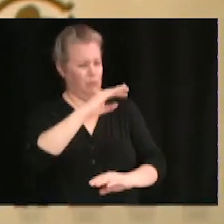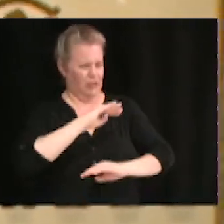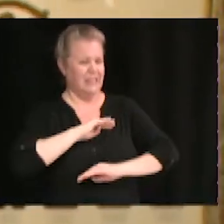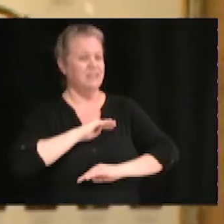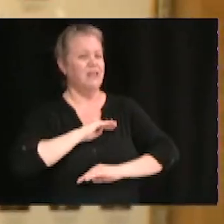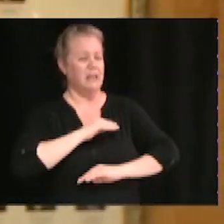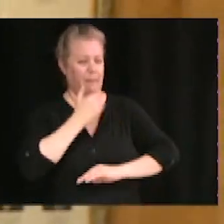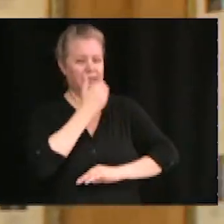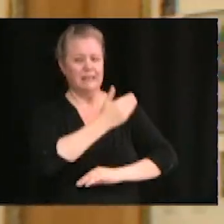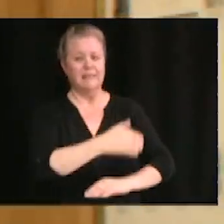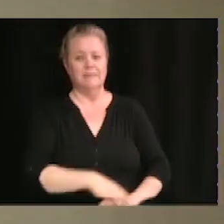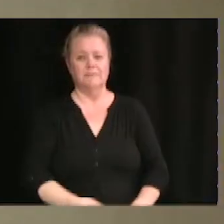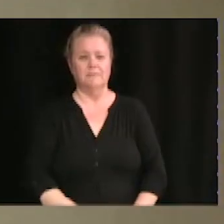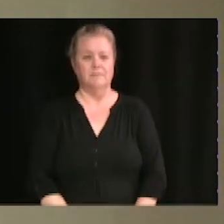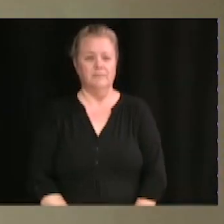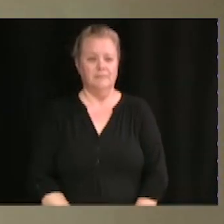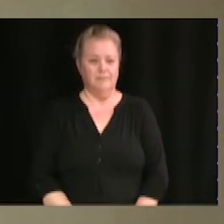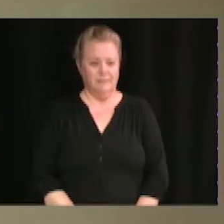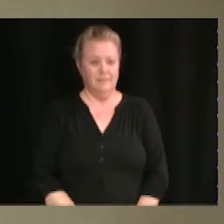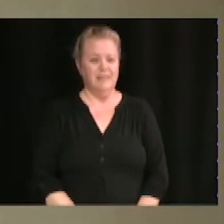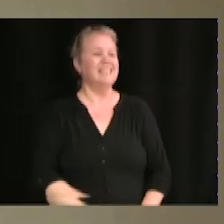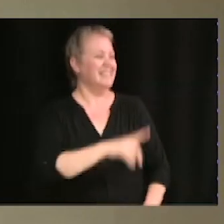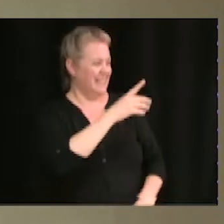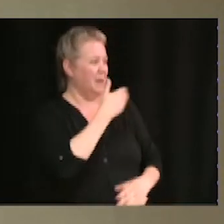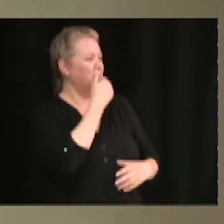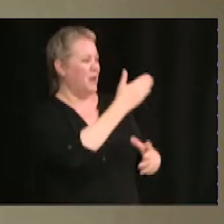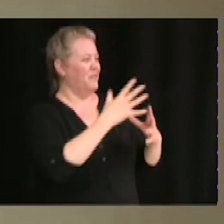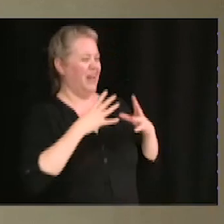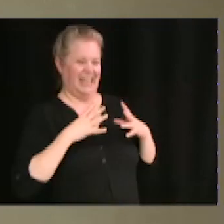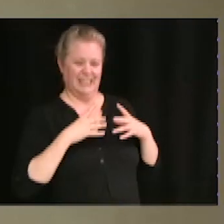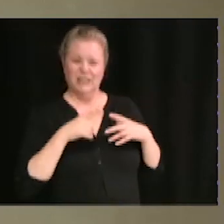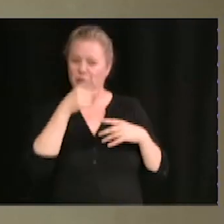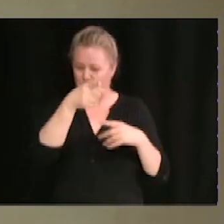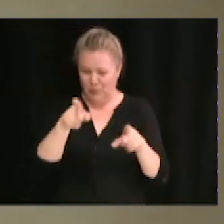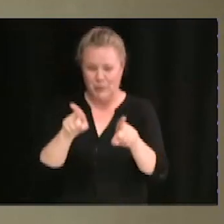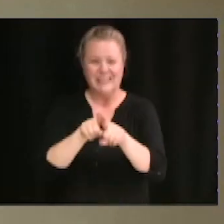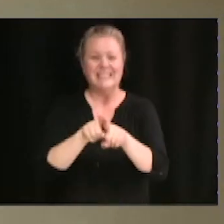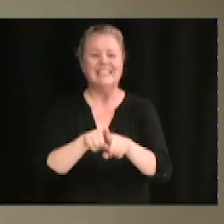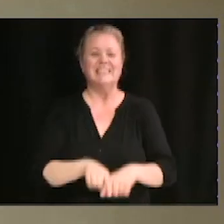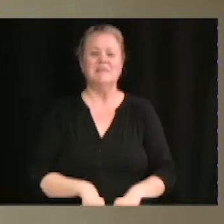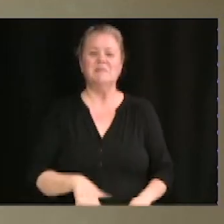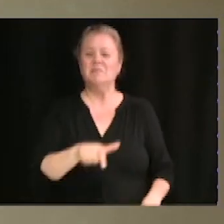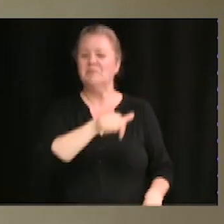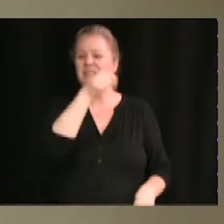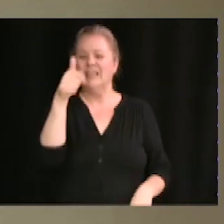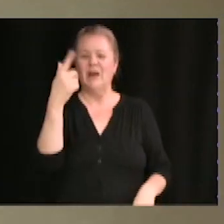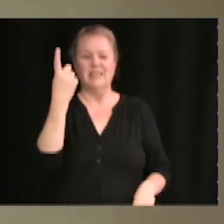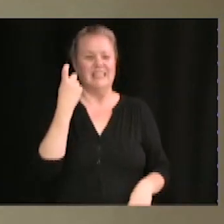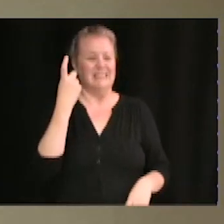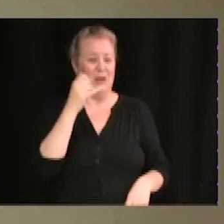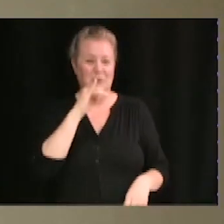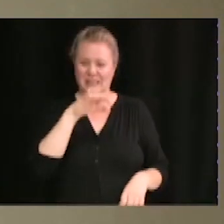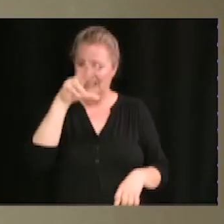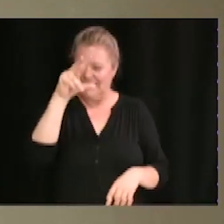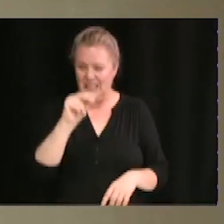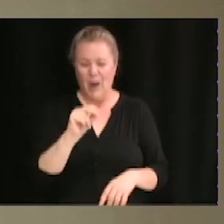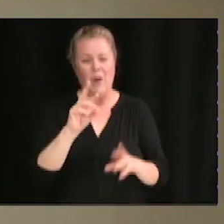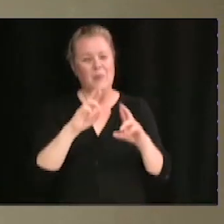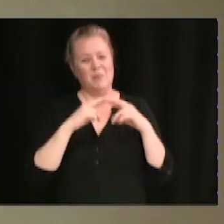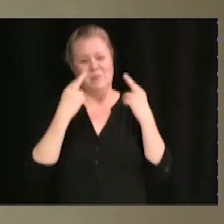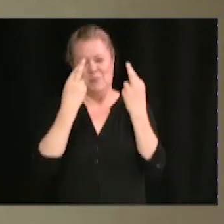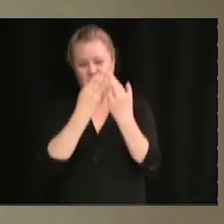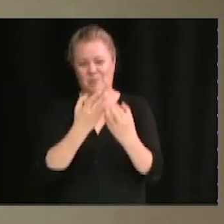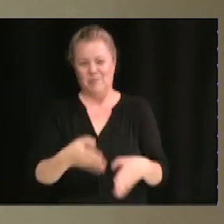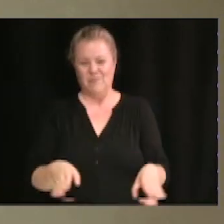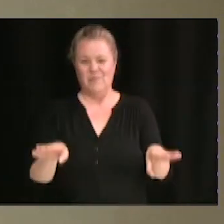Merci beaucoup. Merci. Bien, bonnes vacances. Vous également. Autre question? Sinon, on va mettre un terme à la